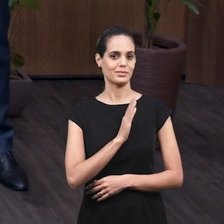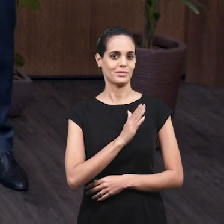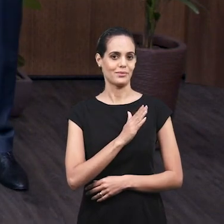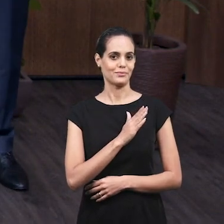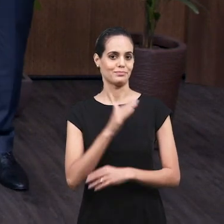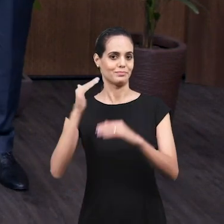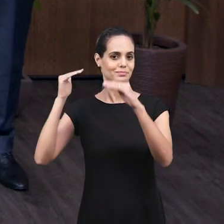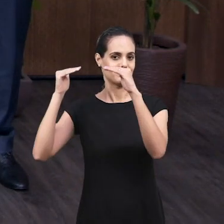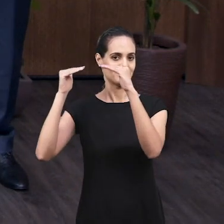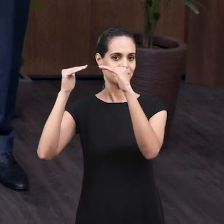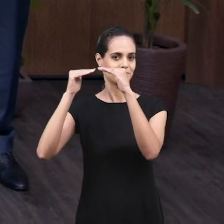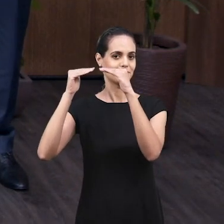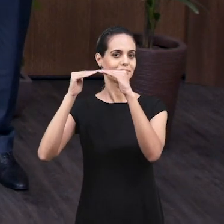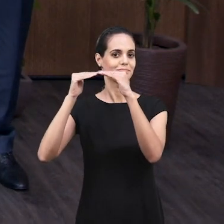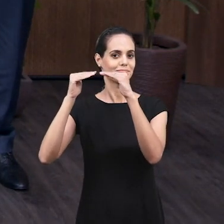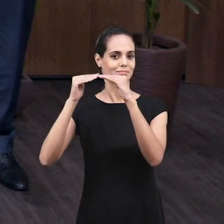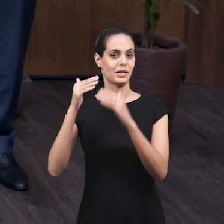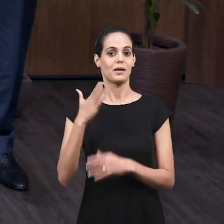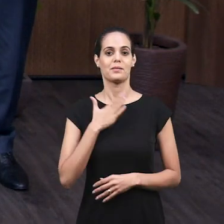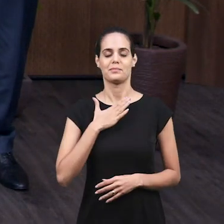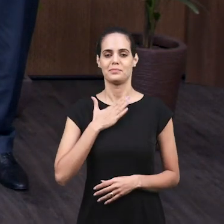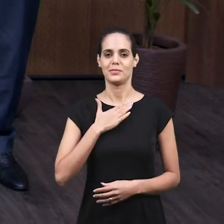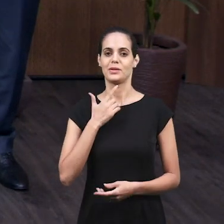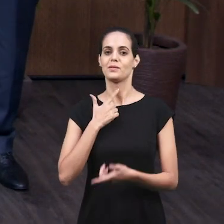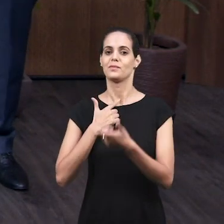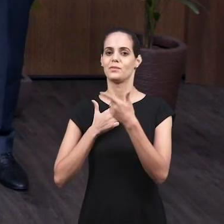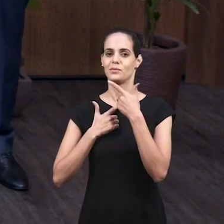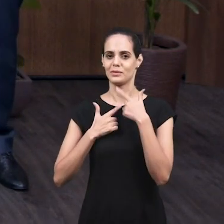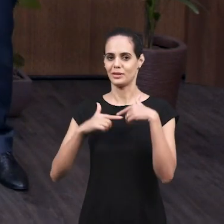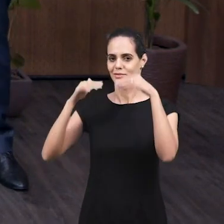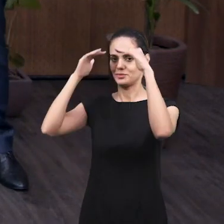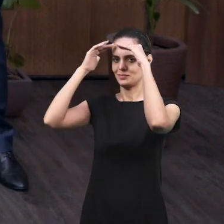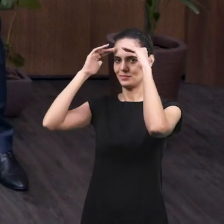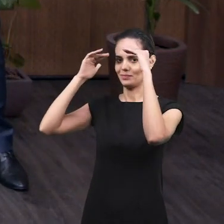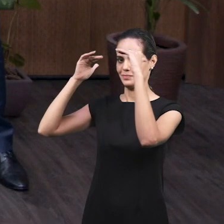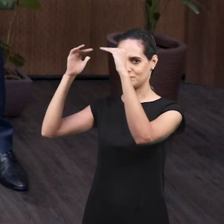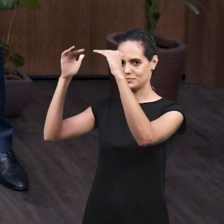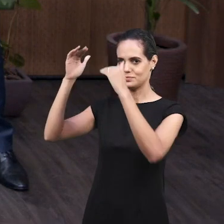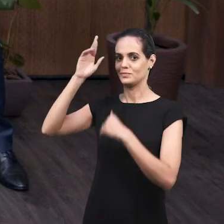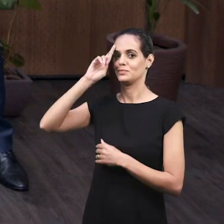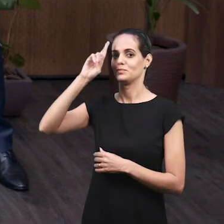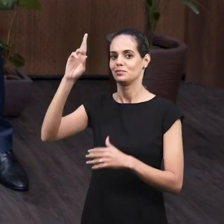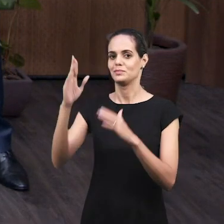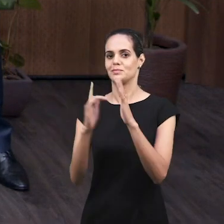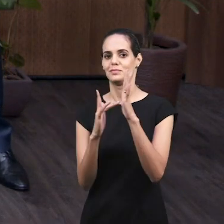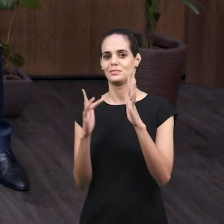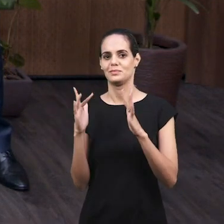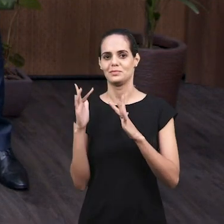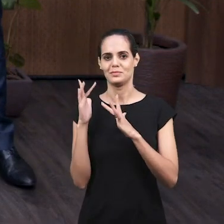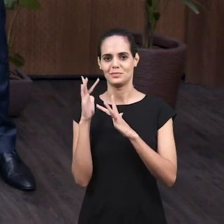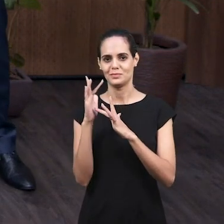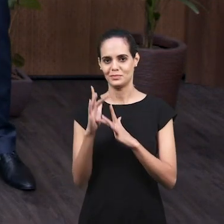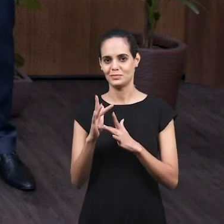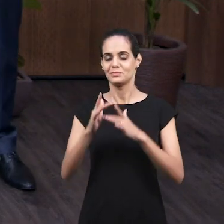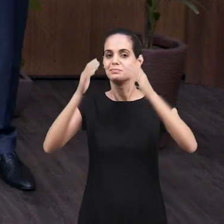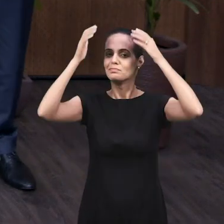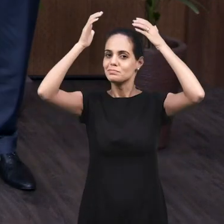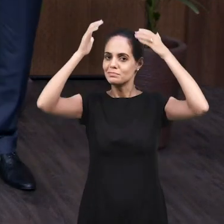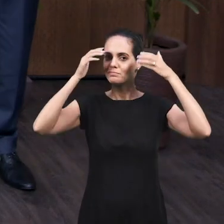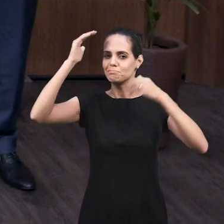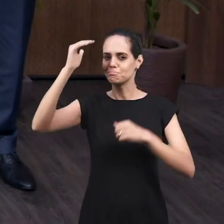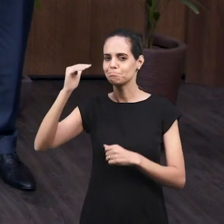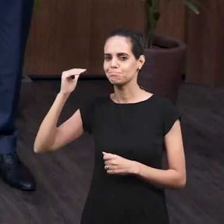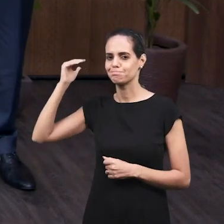fera toute ma volonté, dit la Bible. Le Seigneur Jésus, c'est le roi des rois. Et à travers